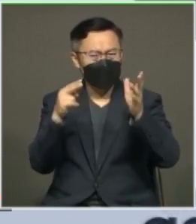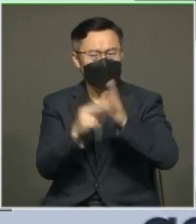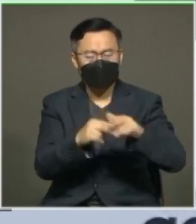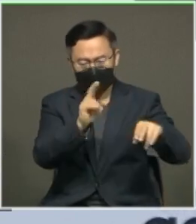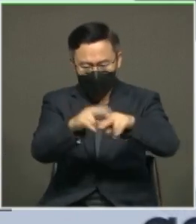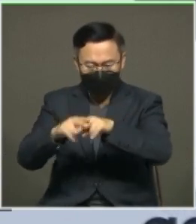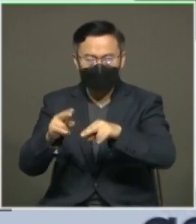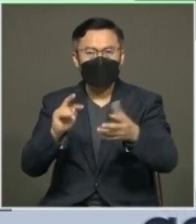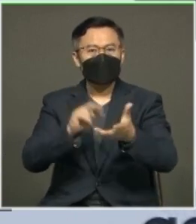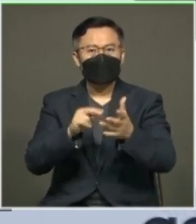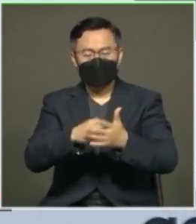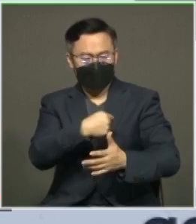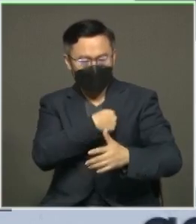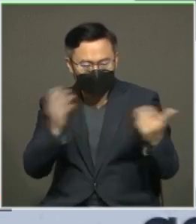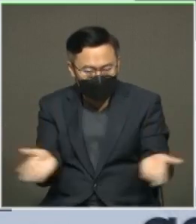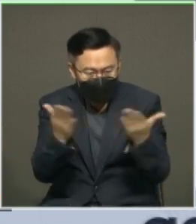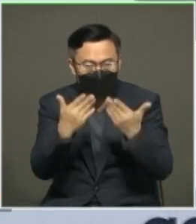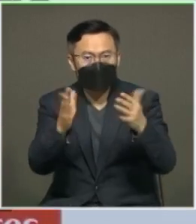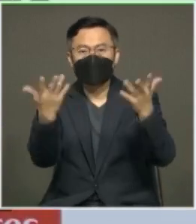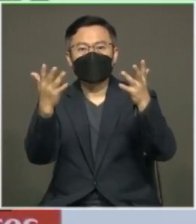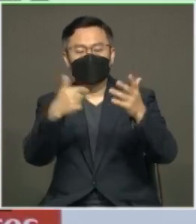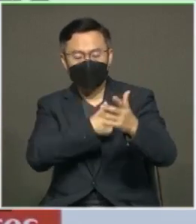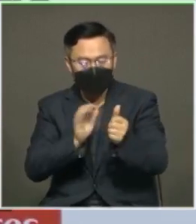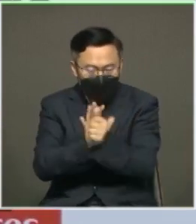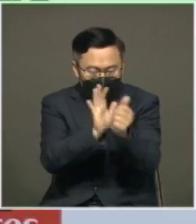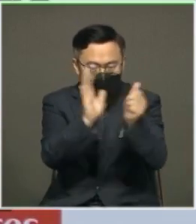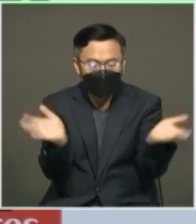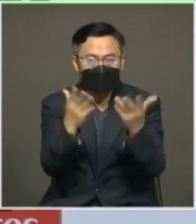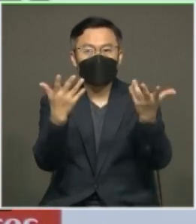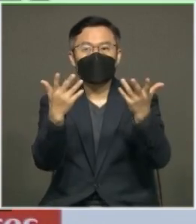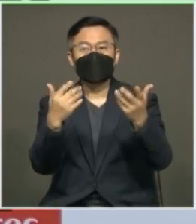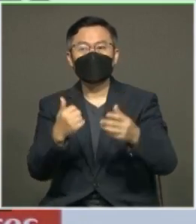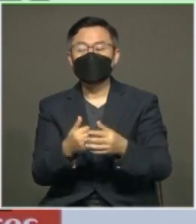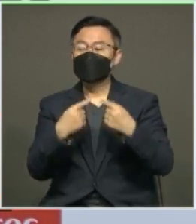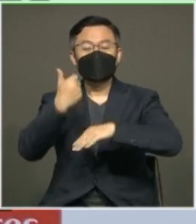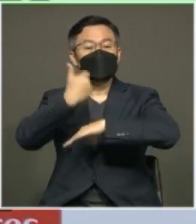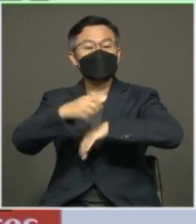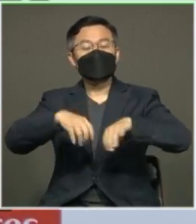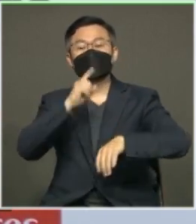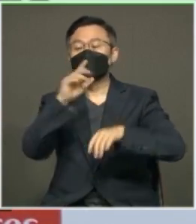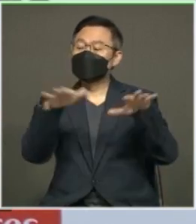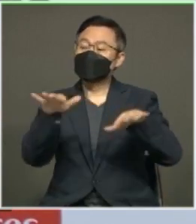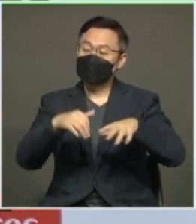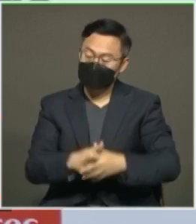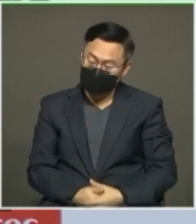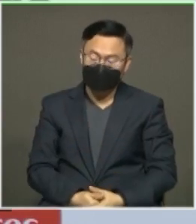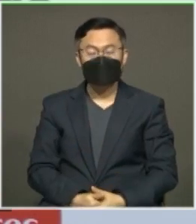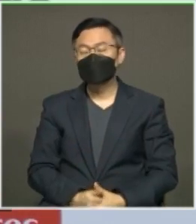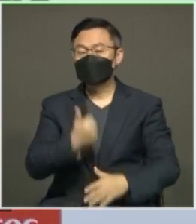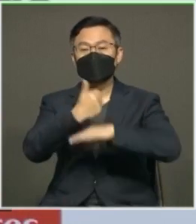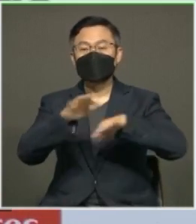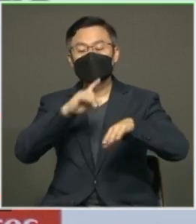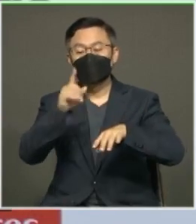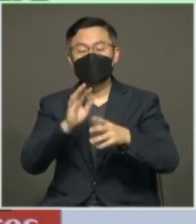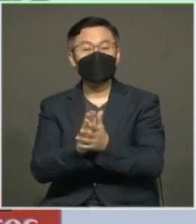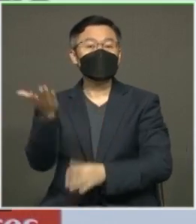างนึงมันไม่ดีเอาซะเลยรังนี่เขาก็ตอบเรื่องนี้นะคะว่าก็มันเป็นเรื่องปกติเขาบอกว่าแน่นอนหลังจากเกมอย่างที่